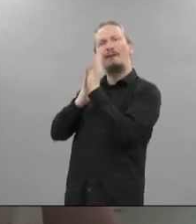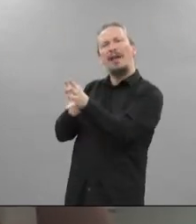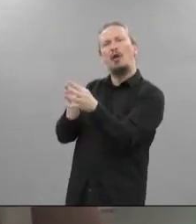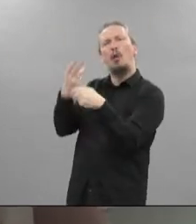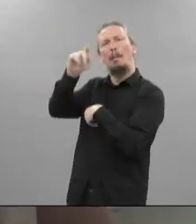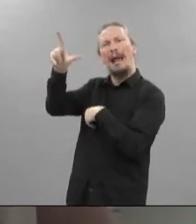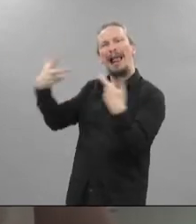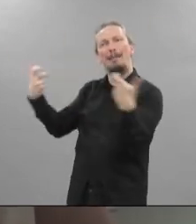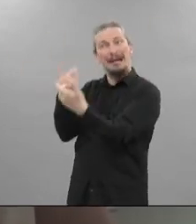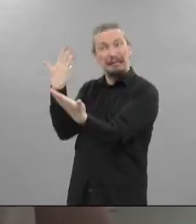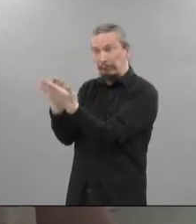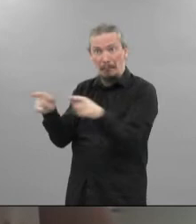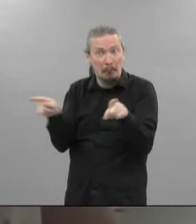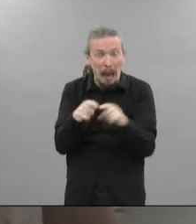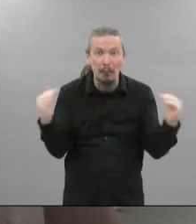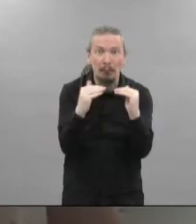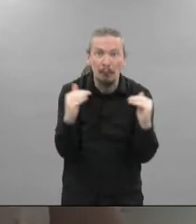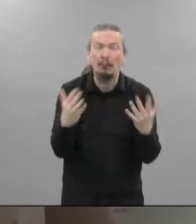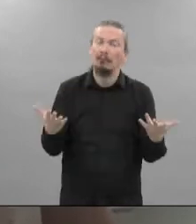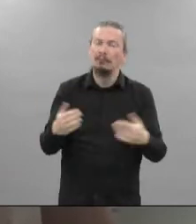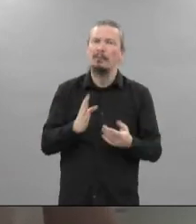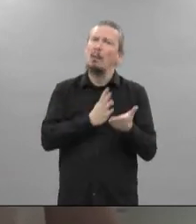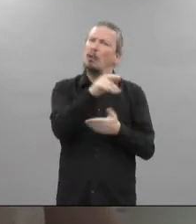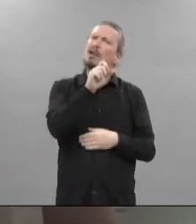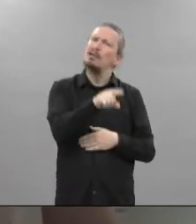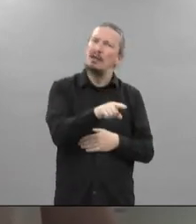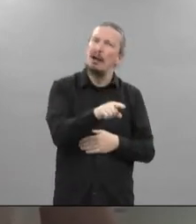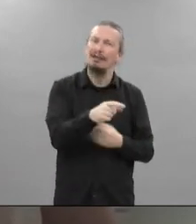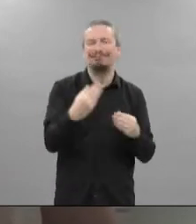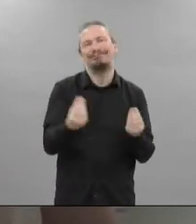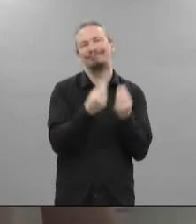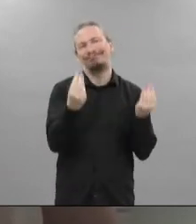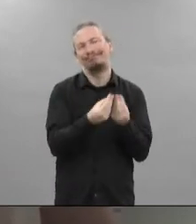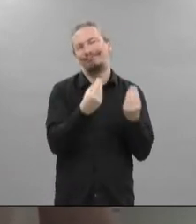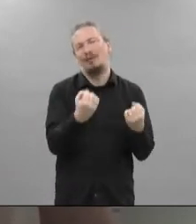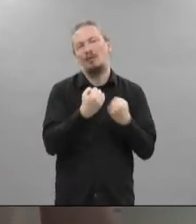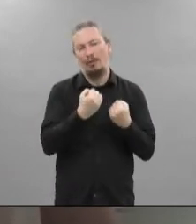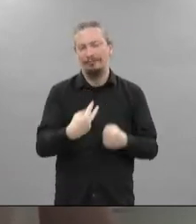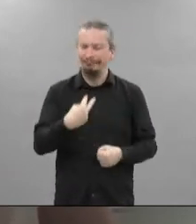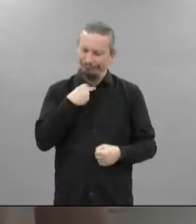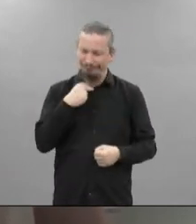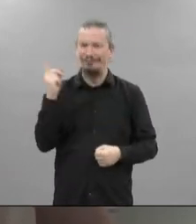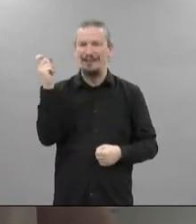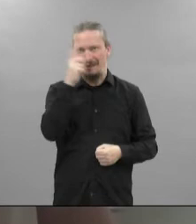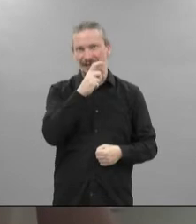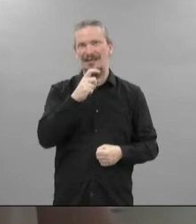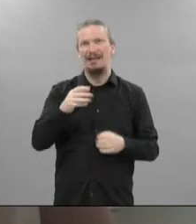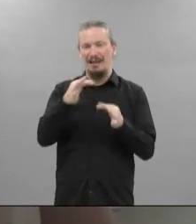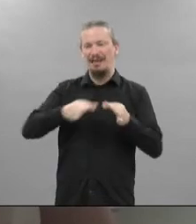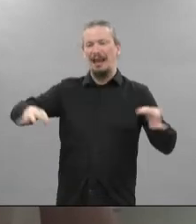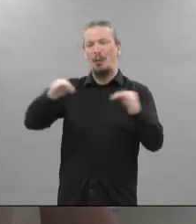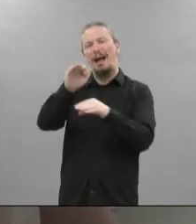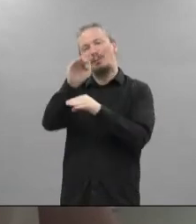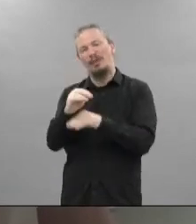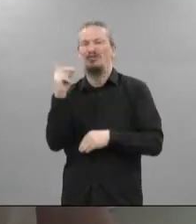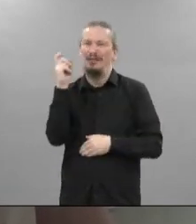notre métropole durant le mandat. Ce projet traduit également, hélas, notre difficulté à préserver notre territoire et ses ressources.